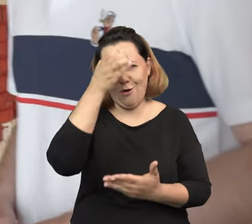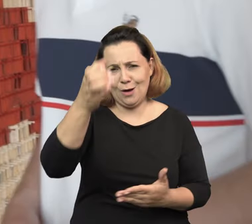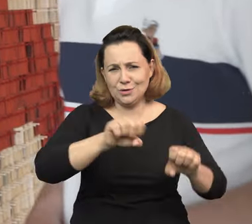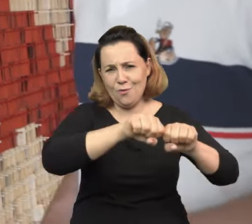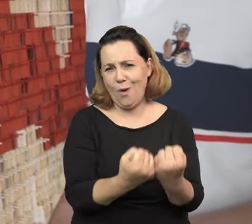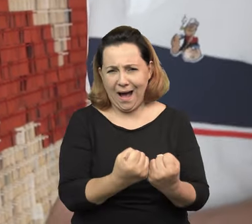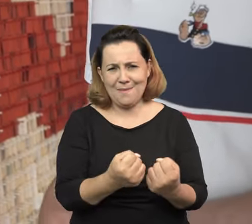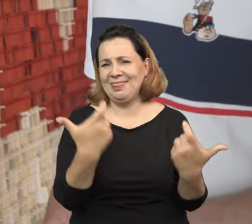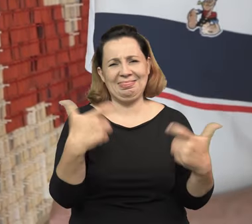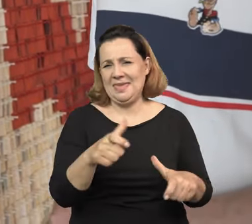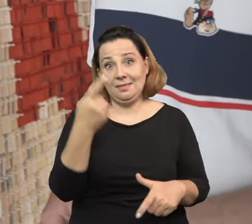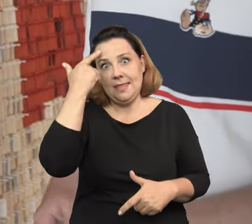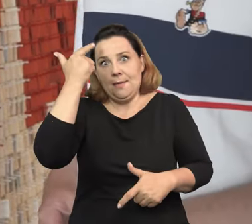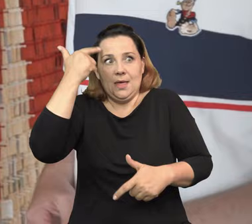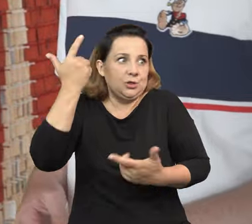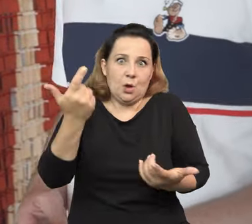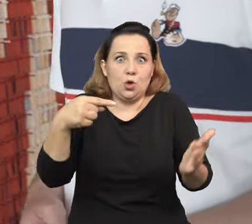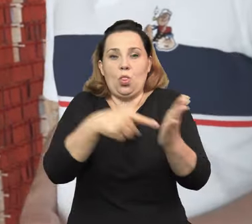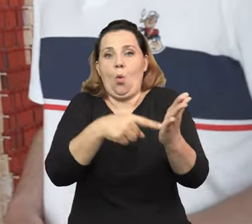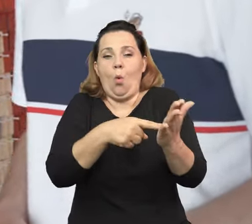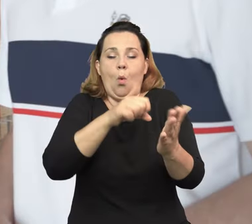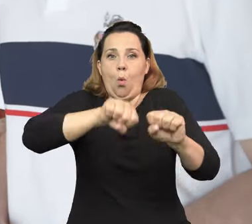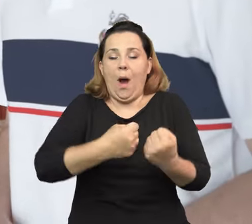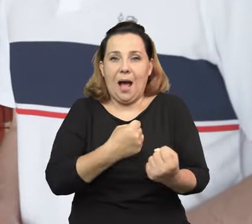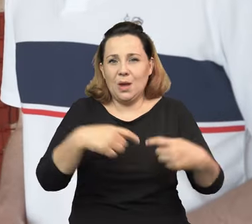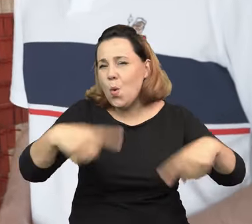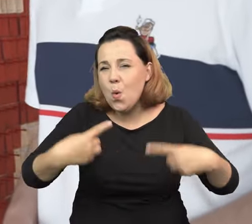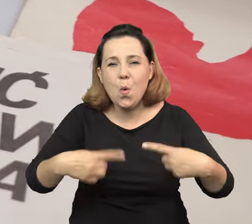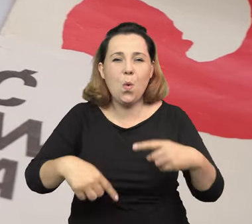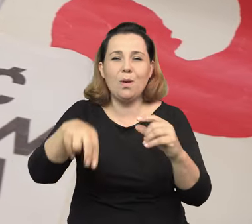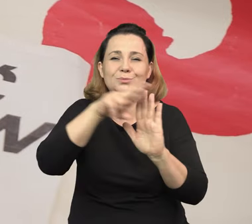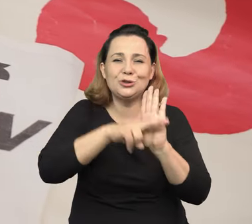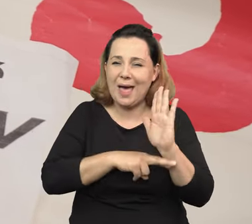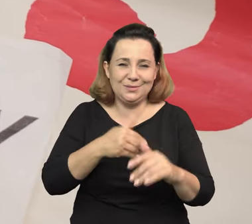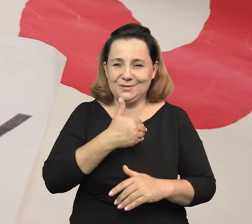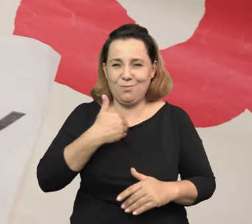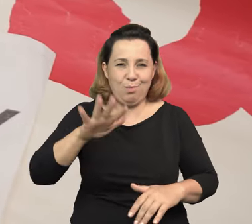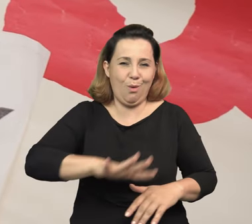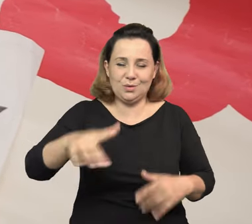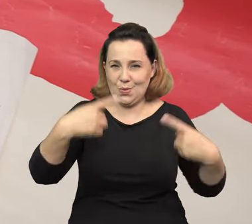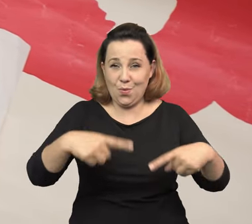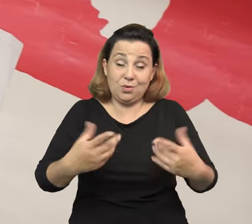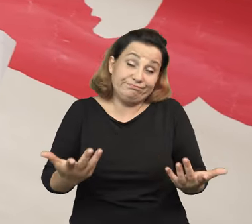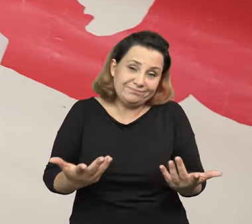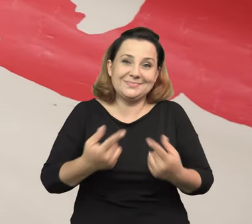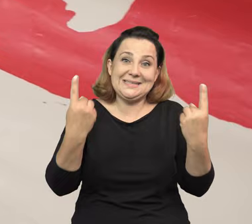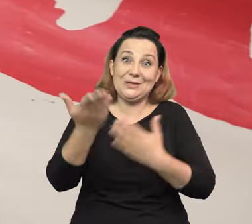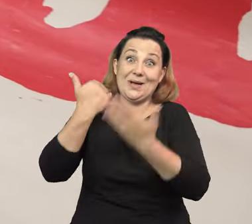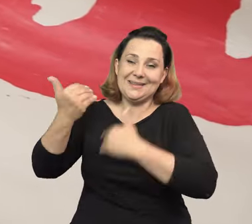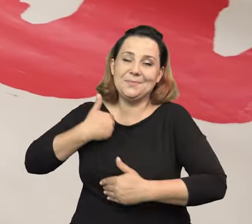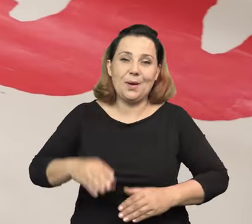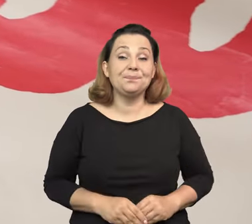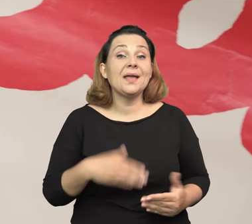tego nie przywiązywał specjalnej wagi, nie było żadnych przepisów w Polsce, ale tak to wyglądało wtedy. Czyli twierdzenie, że